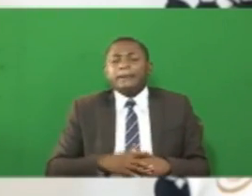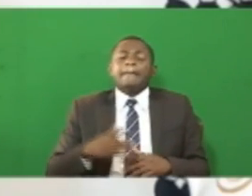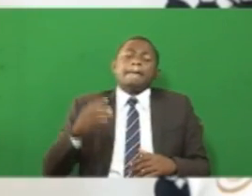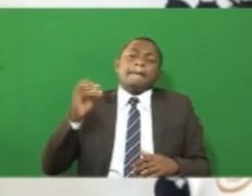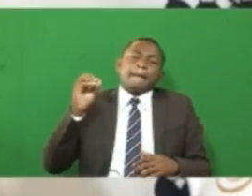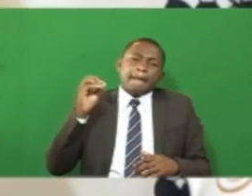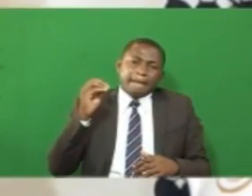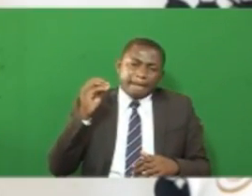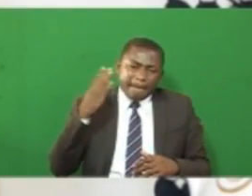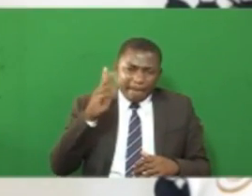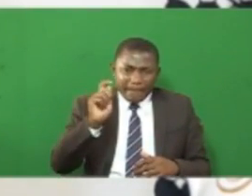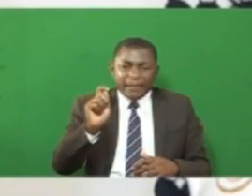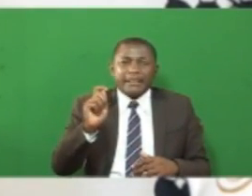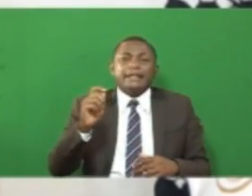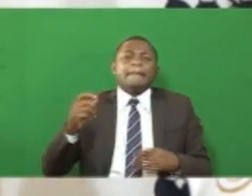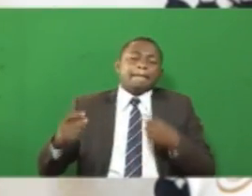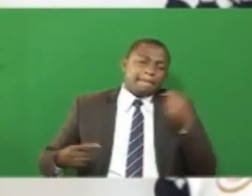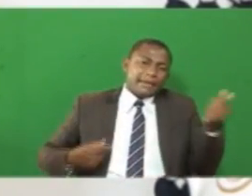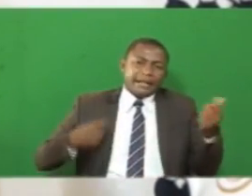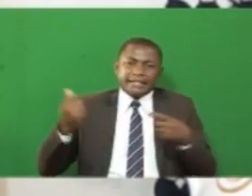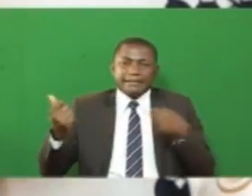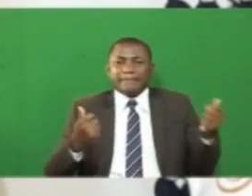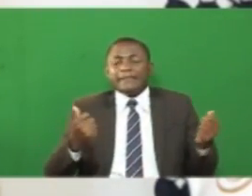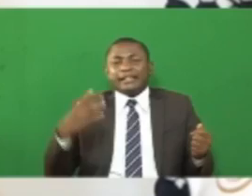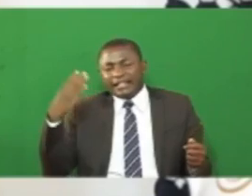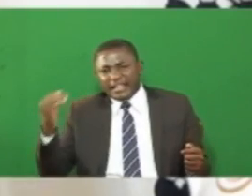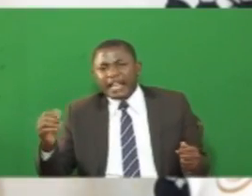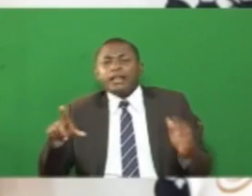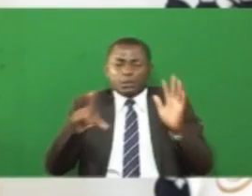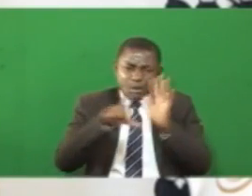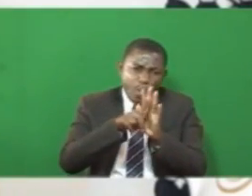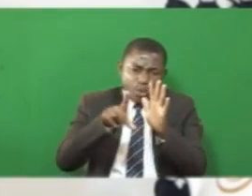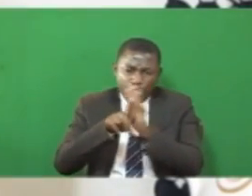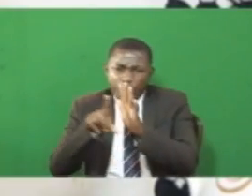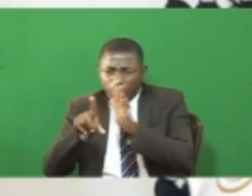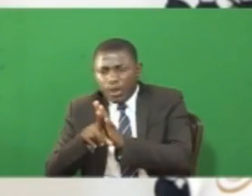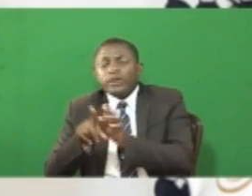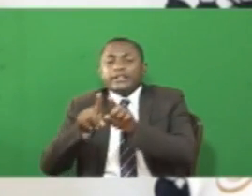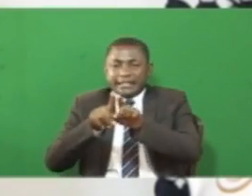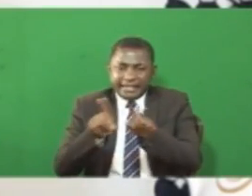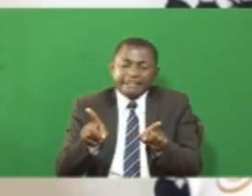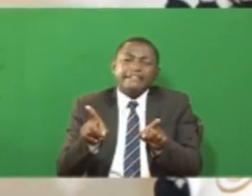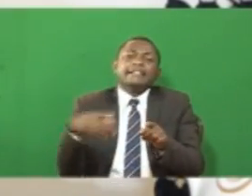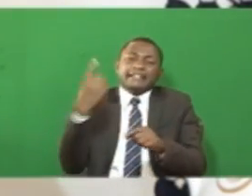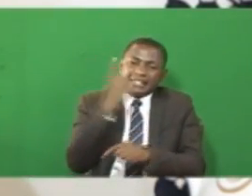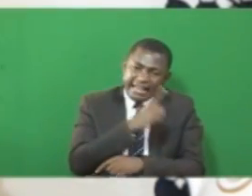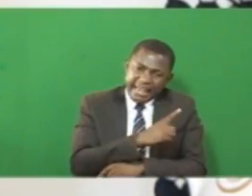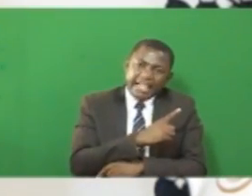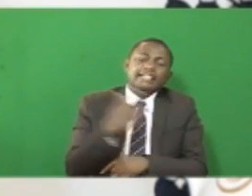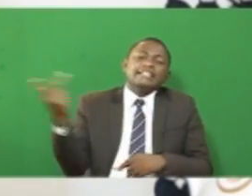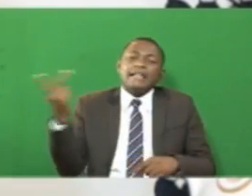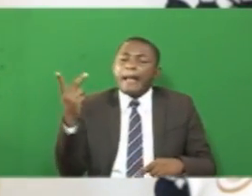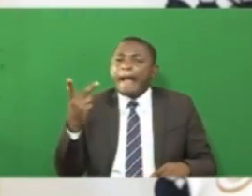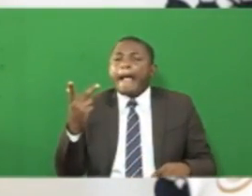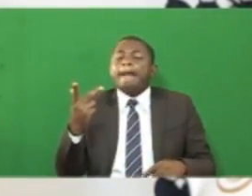Saka yaive mitambo ine ma restriction pane zvekudya, zvekunwa nema date acho nema sabata